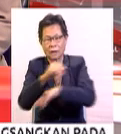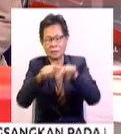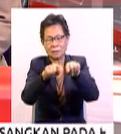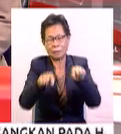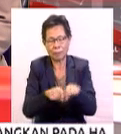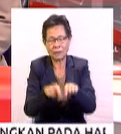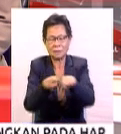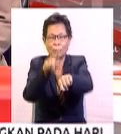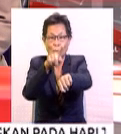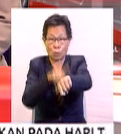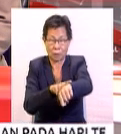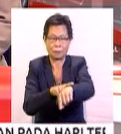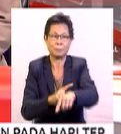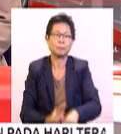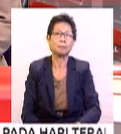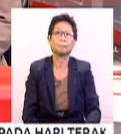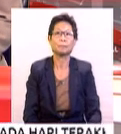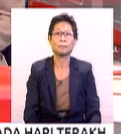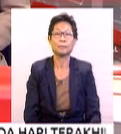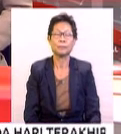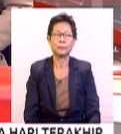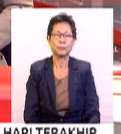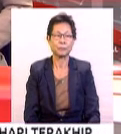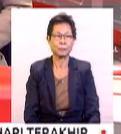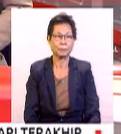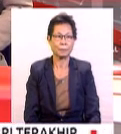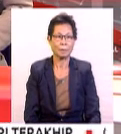dan kawasan-kawasan yang sewaktu dengannya.